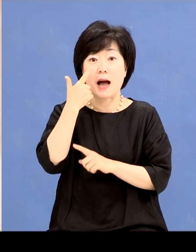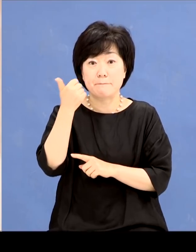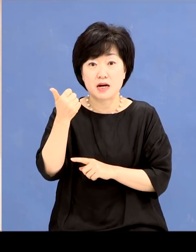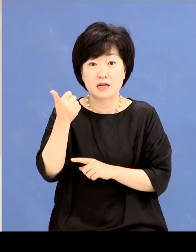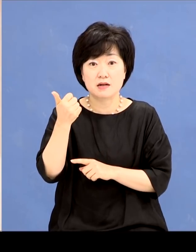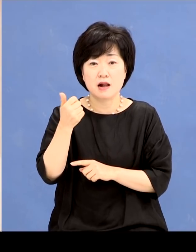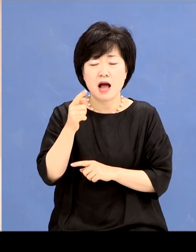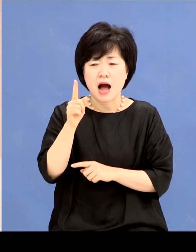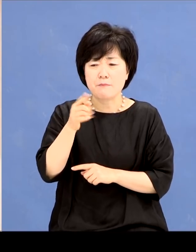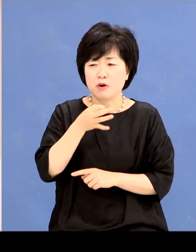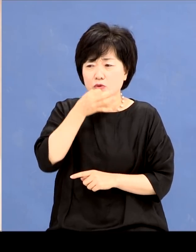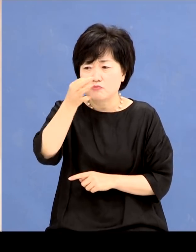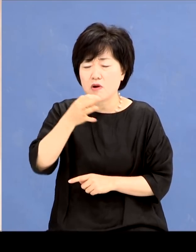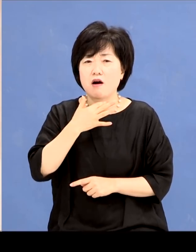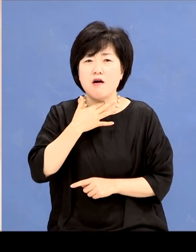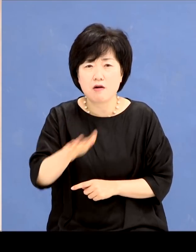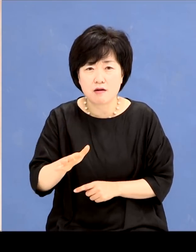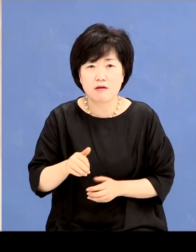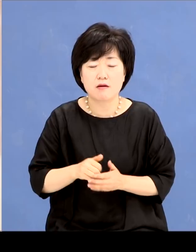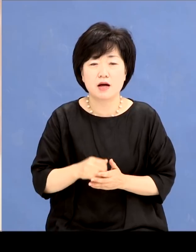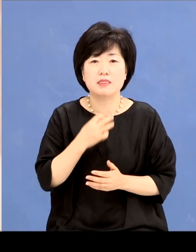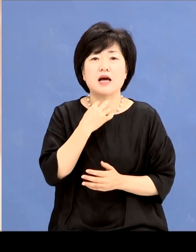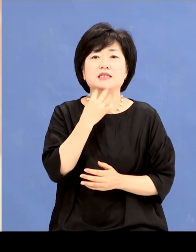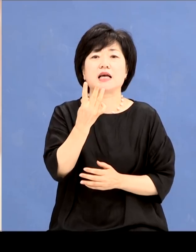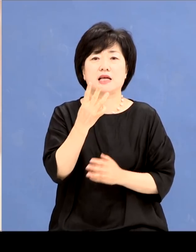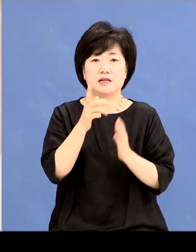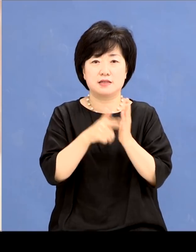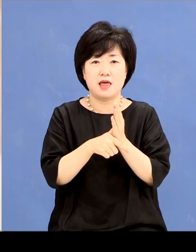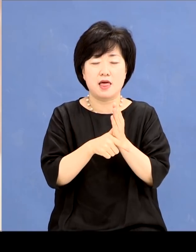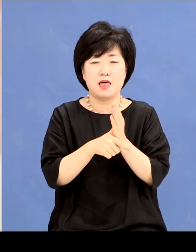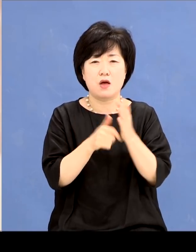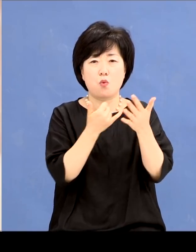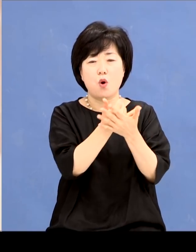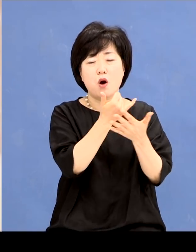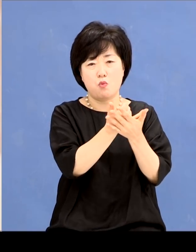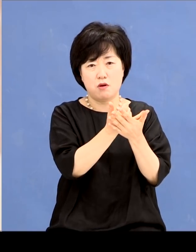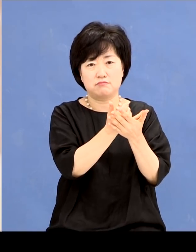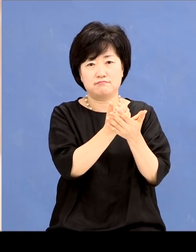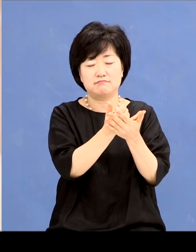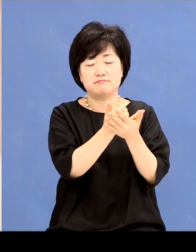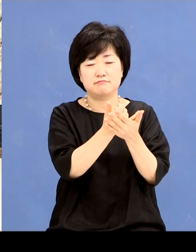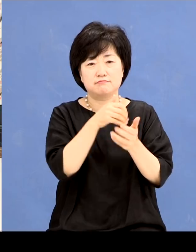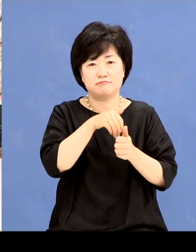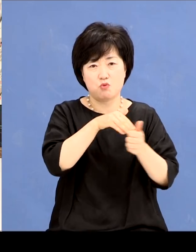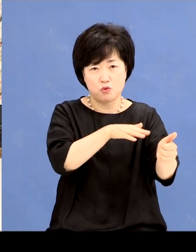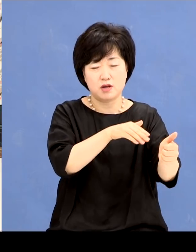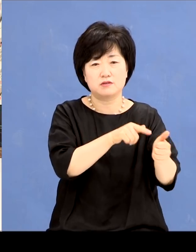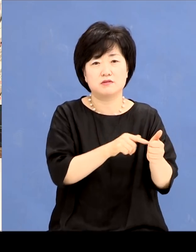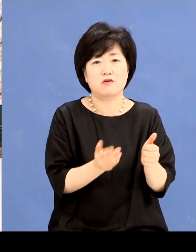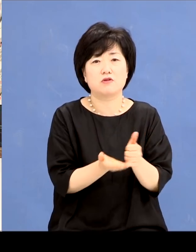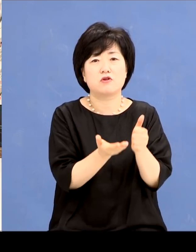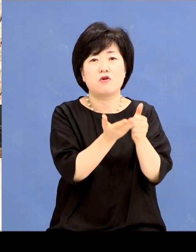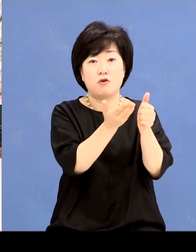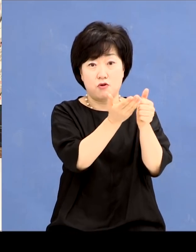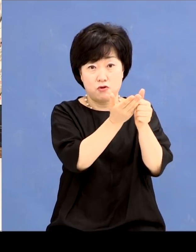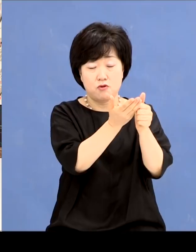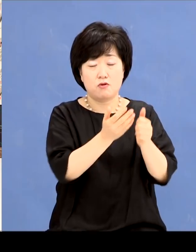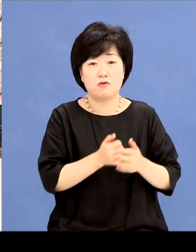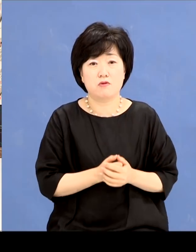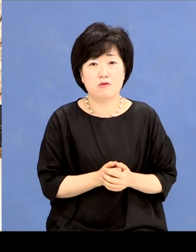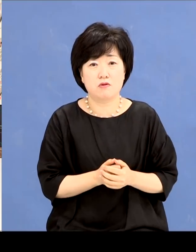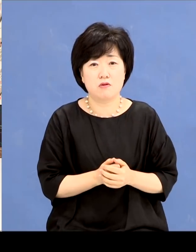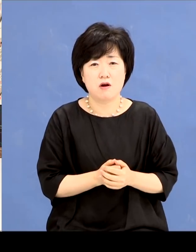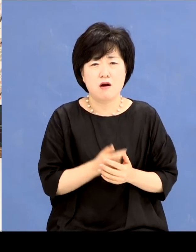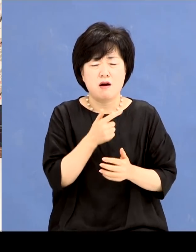엄마 아빠를 한 번도 불러본 적도 없고 네. 3살 때 아이고. 보육원으로 들어가셨대요. 네. 그래서 자라시면서